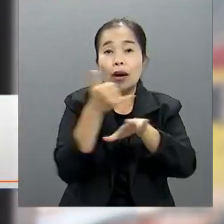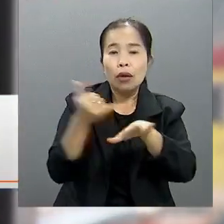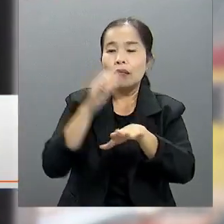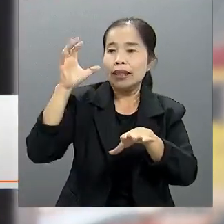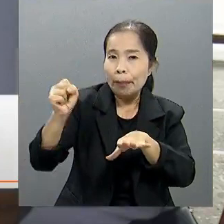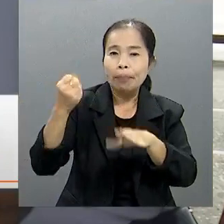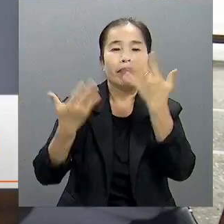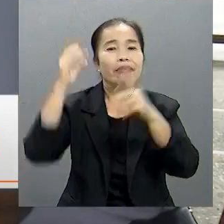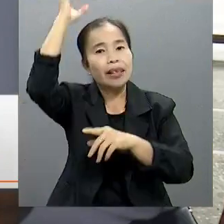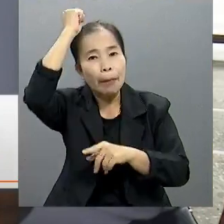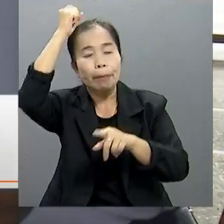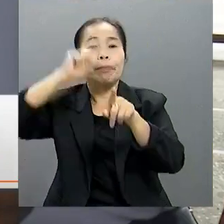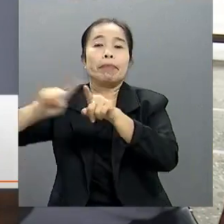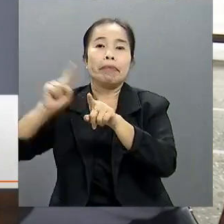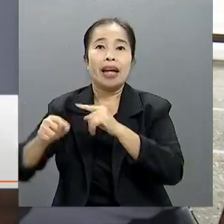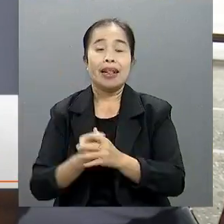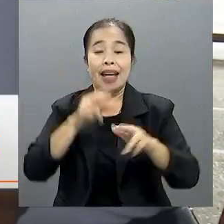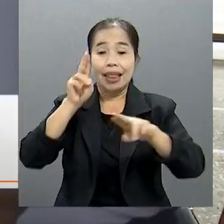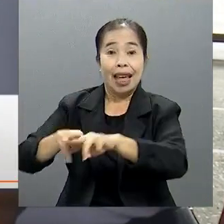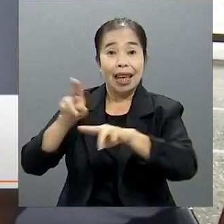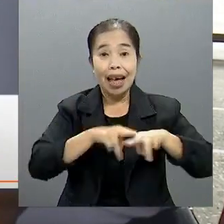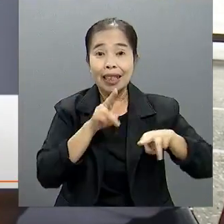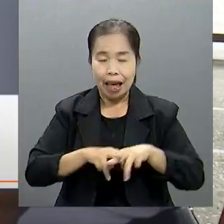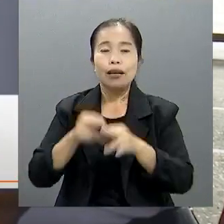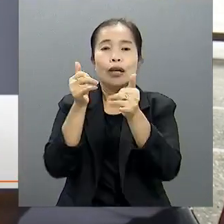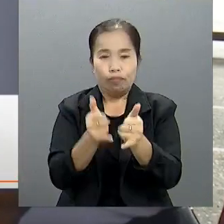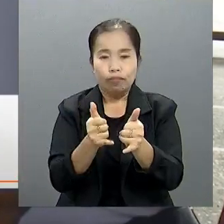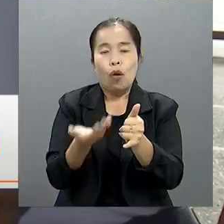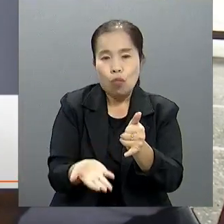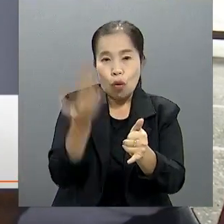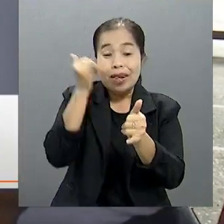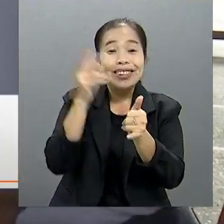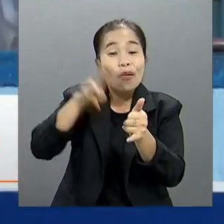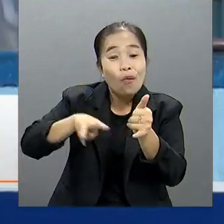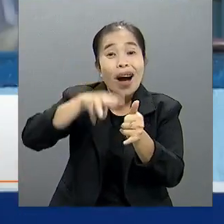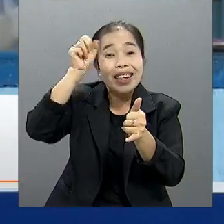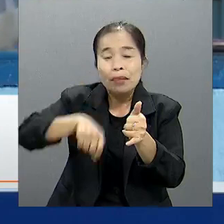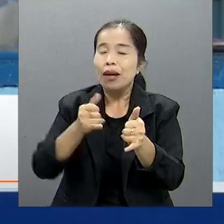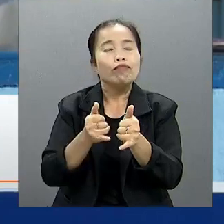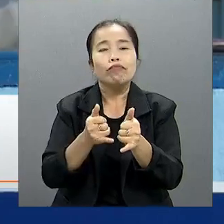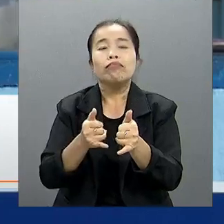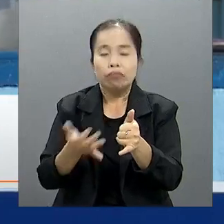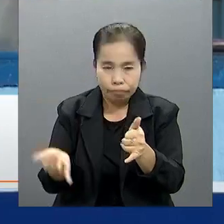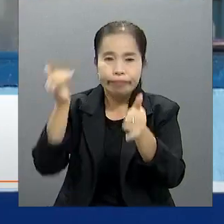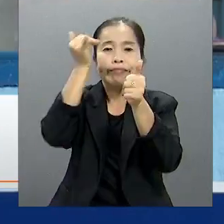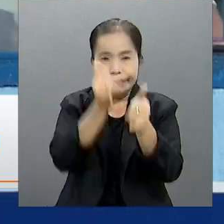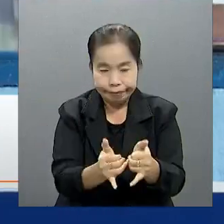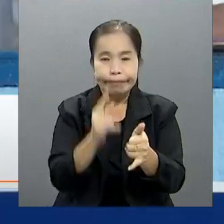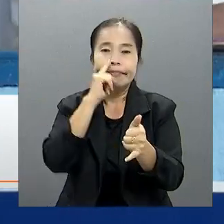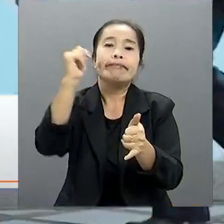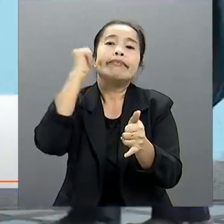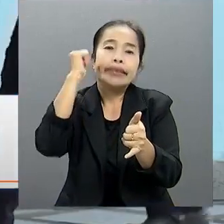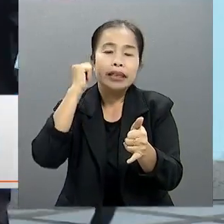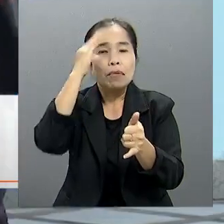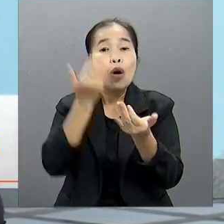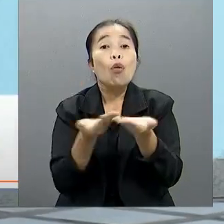ที่นั่งจะมีการเพิ่มจุดนั่งเบาะคู่สำหรผู้ใช้บริการทเดือนทางมาด้วยกันหอคนทใช้บริการที่เป็ครบครัวเดวกัน สา